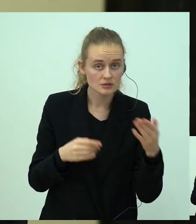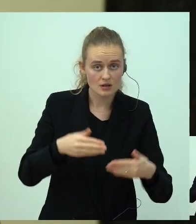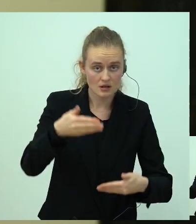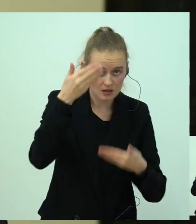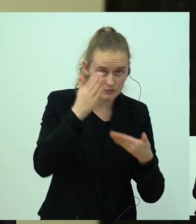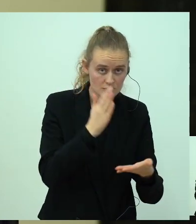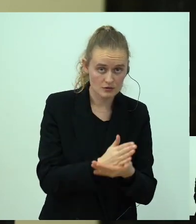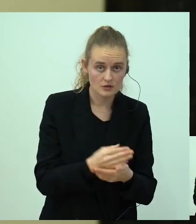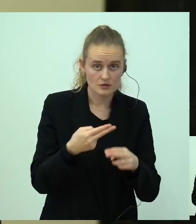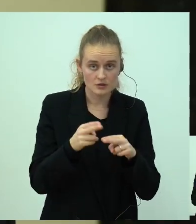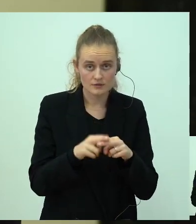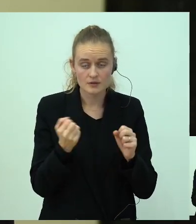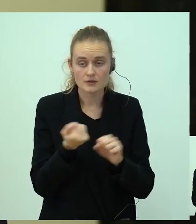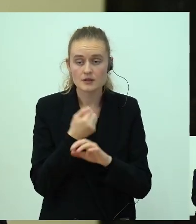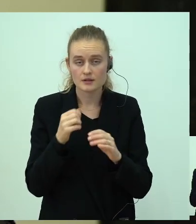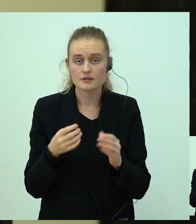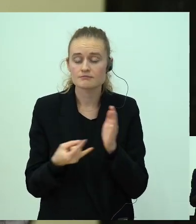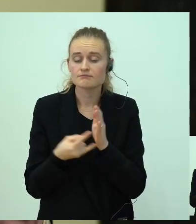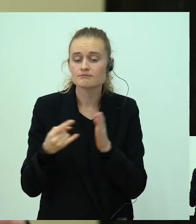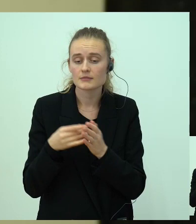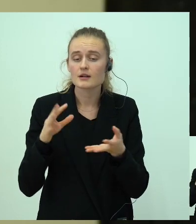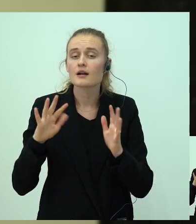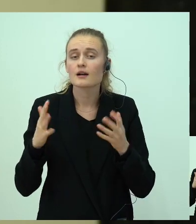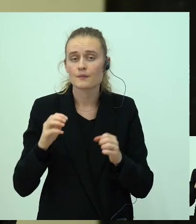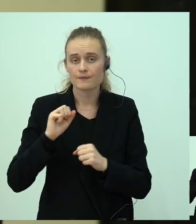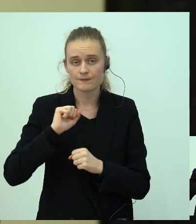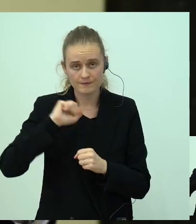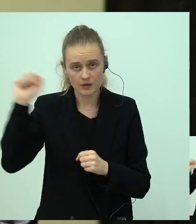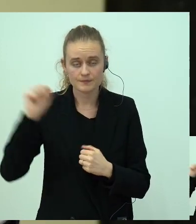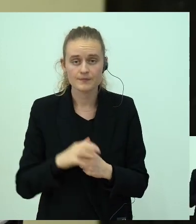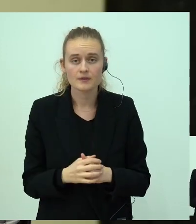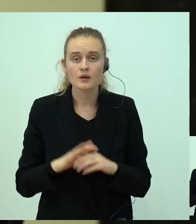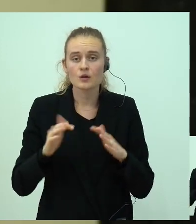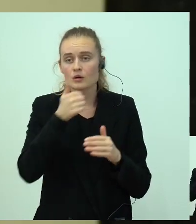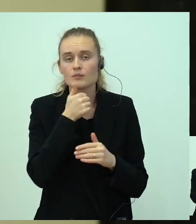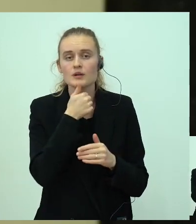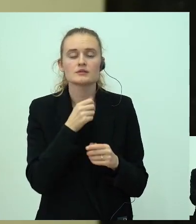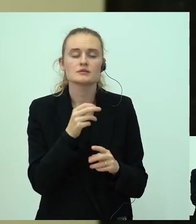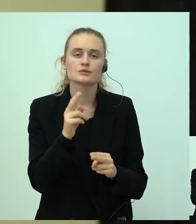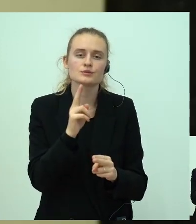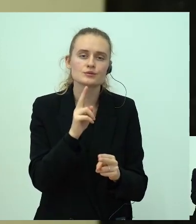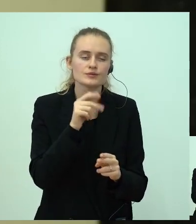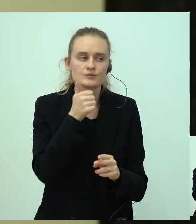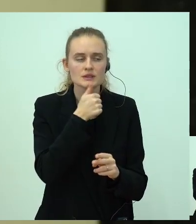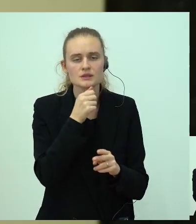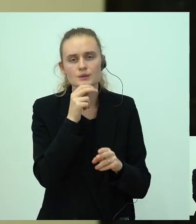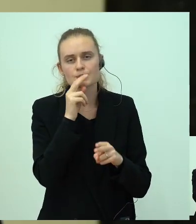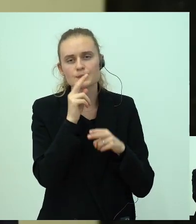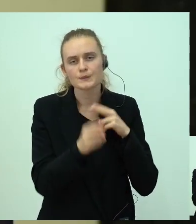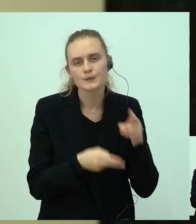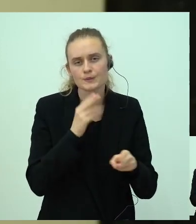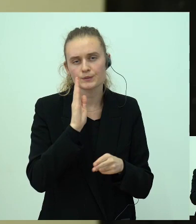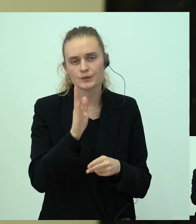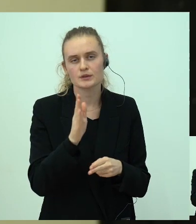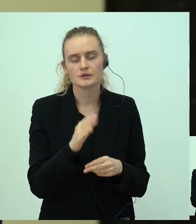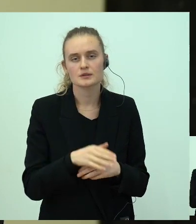parengti laimėjimo strategiją. Jeigu mes tik reaguosime, skūsimės ir